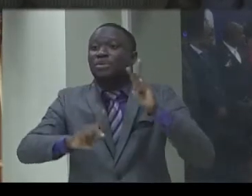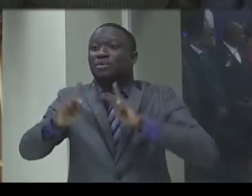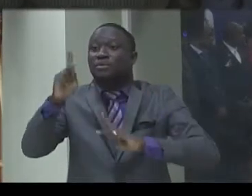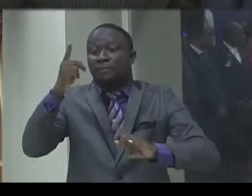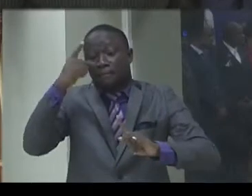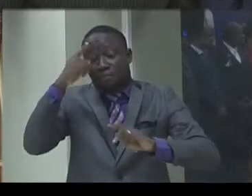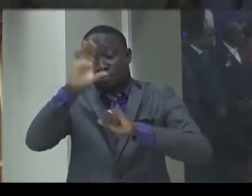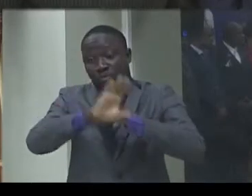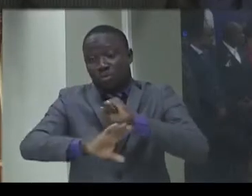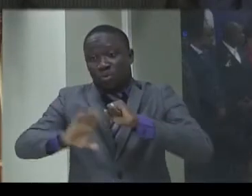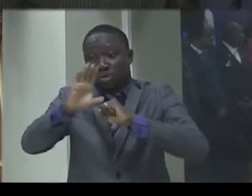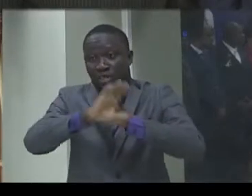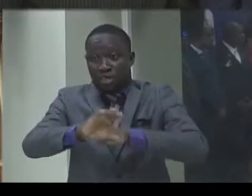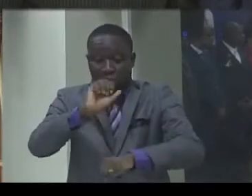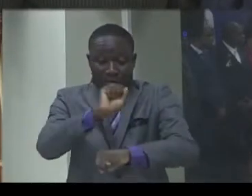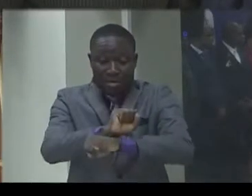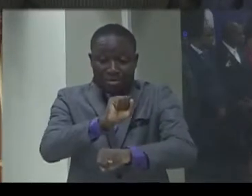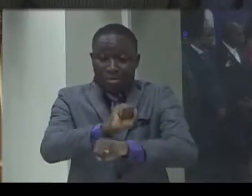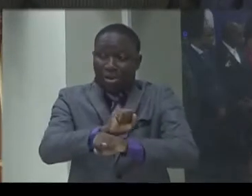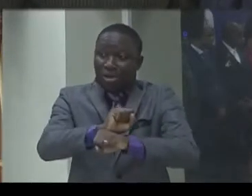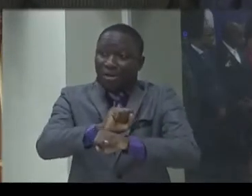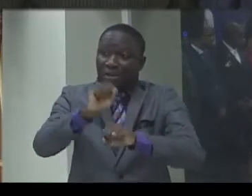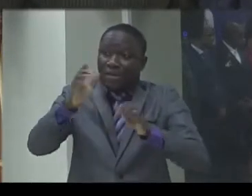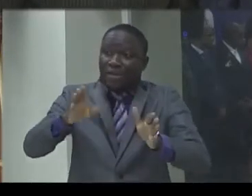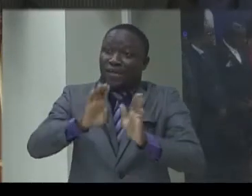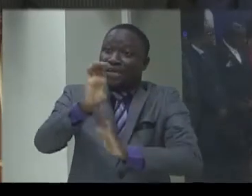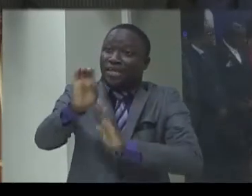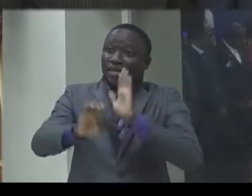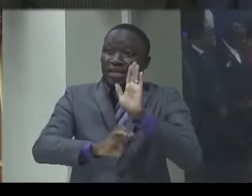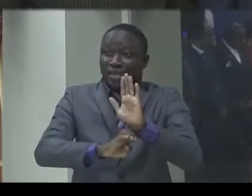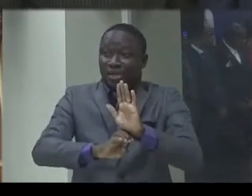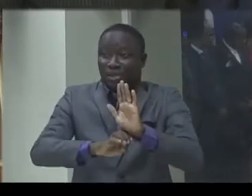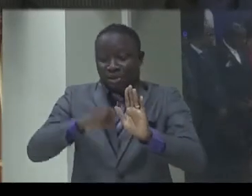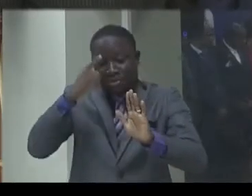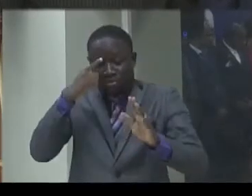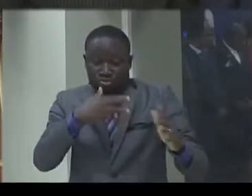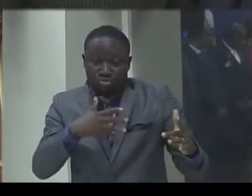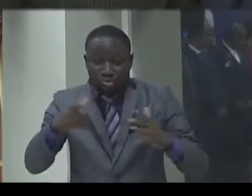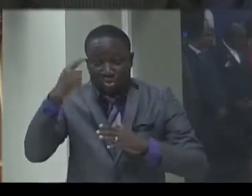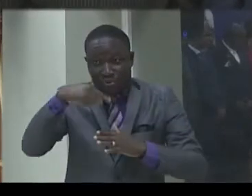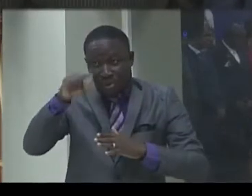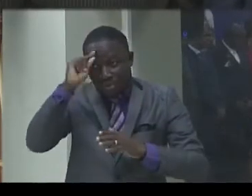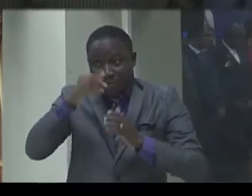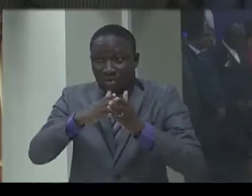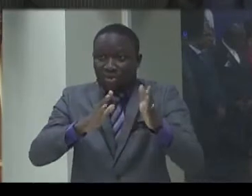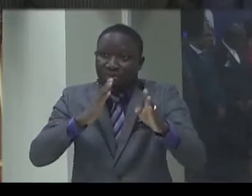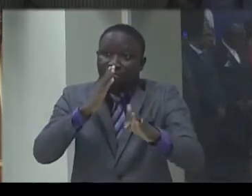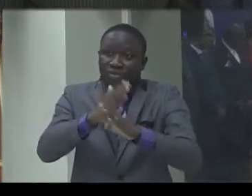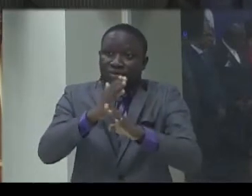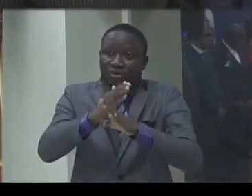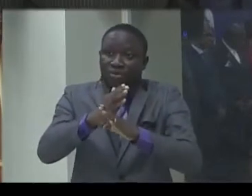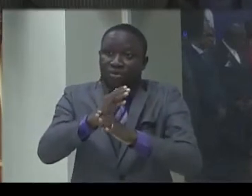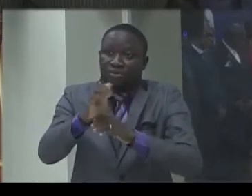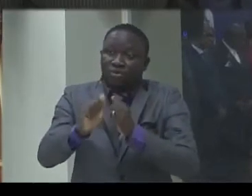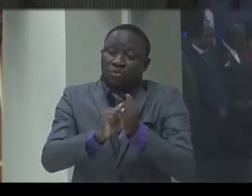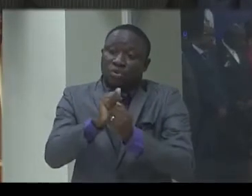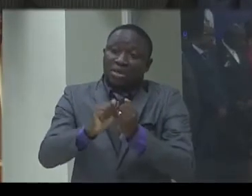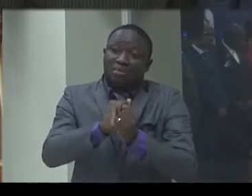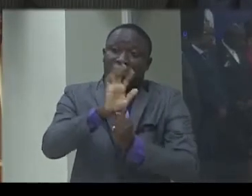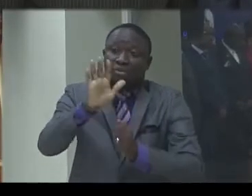E pou protéje employe l'Etat yo, nan kad lit gouvenman apmenen kont pandemi koronavirus la,